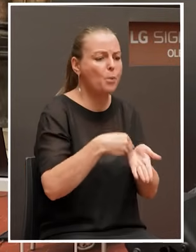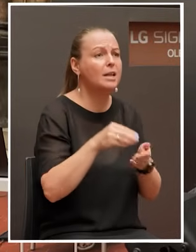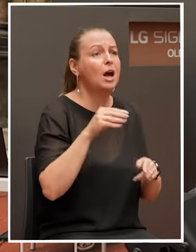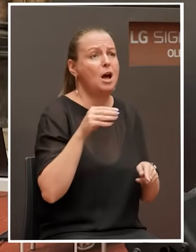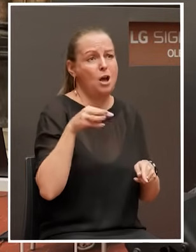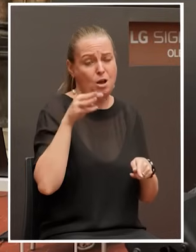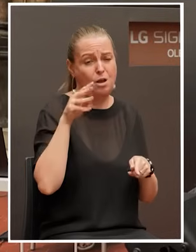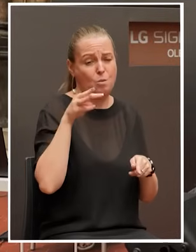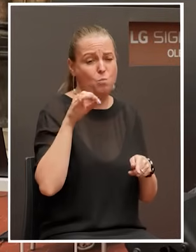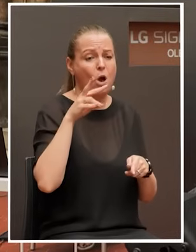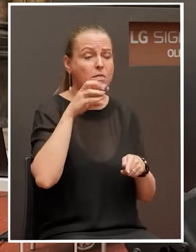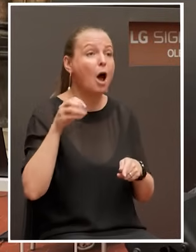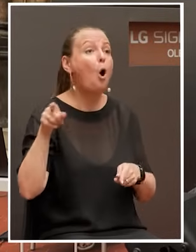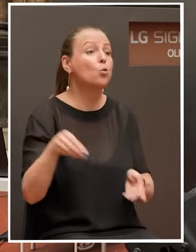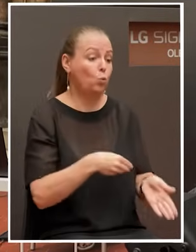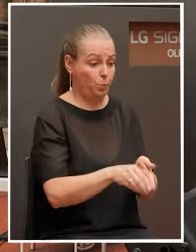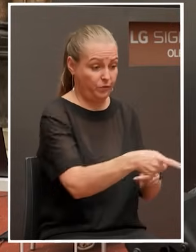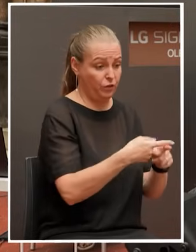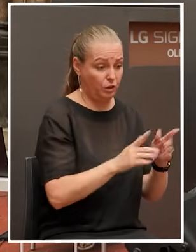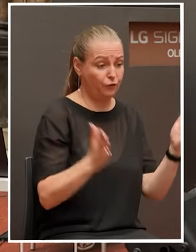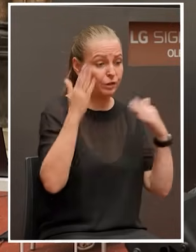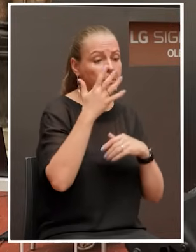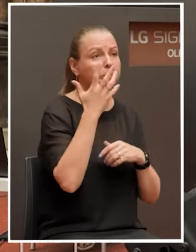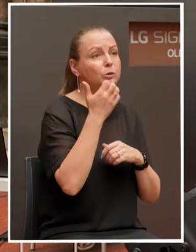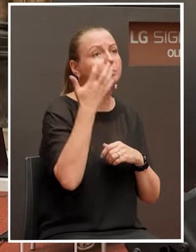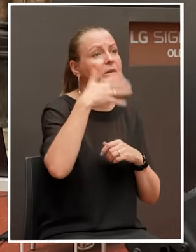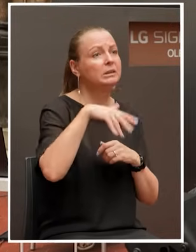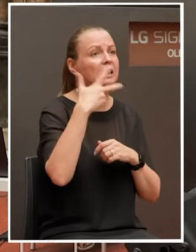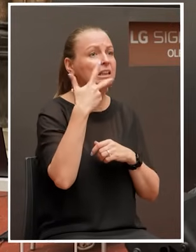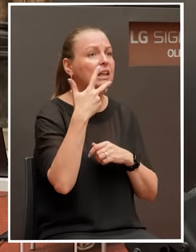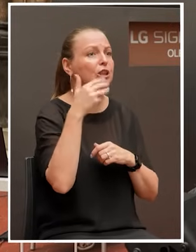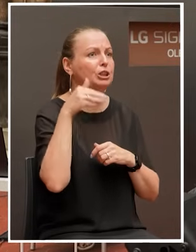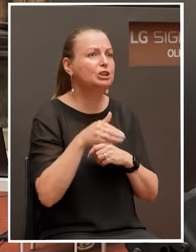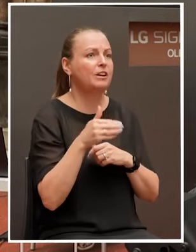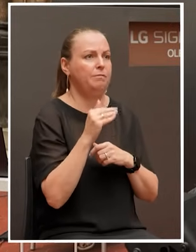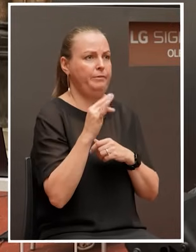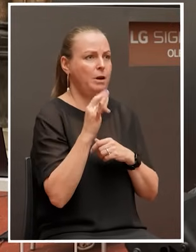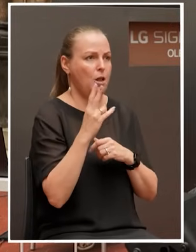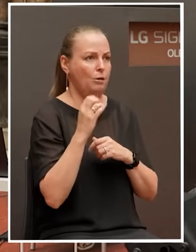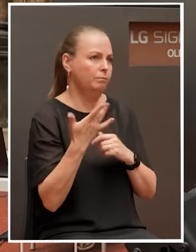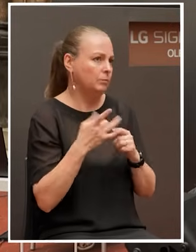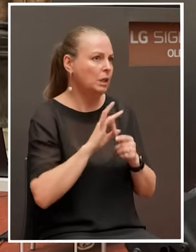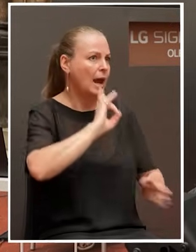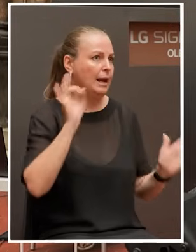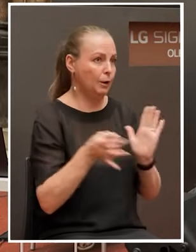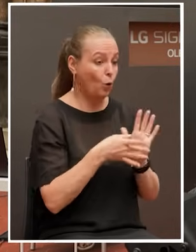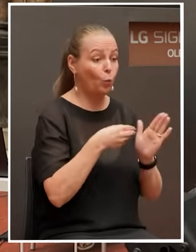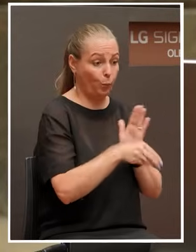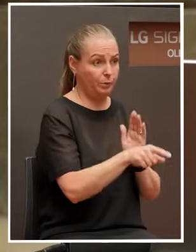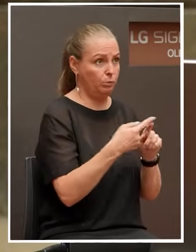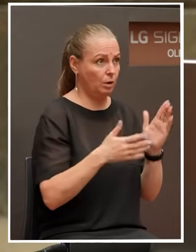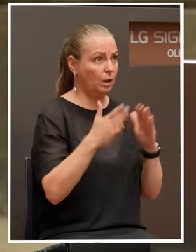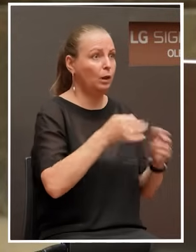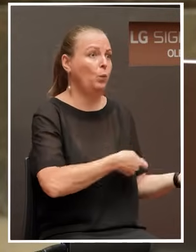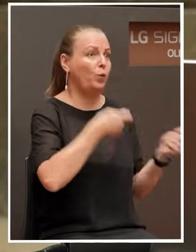Моне, купил эту вещь за 553 тысячи франков, то есть это абсолютнейший рекорд, и увез ее в штат.